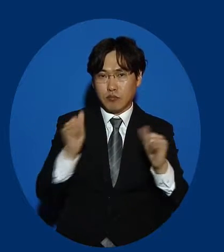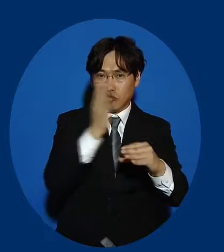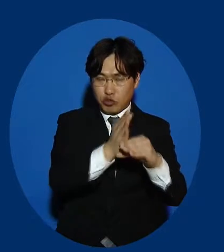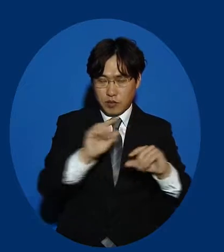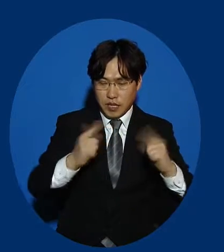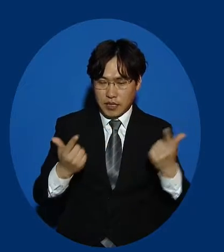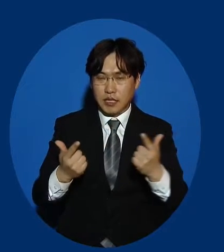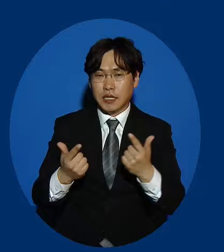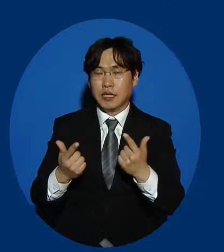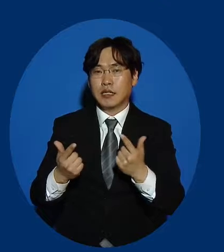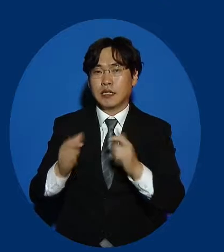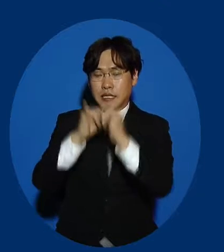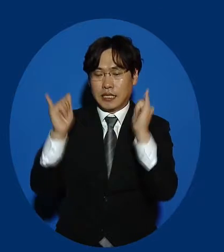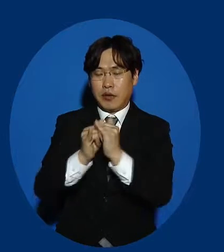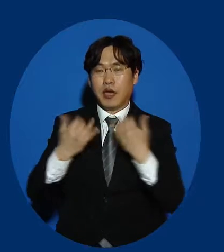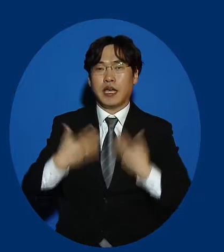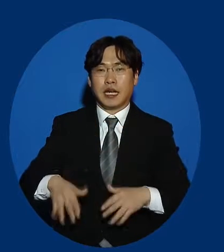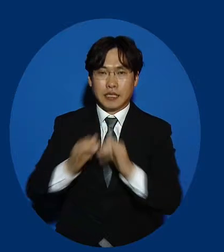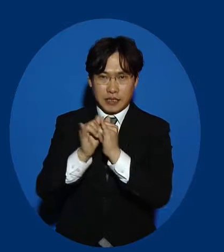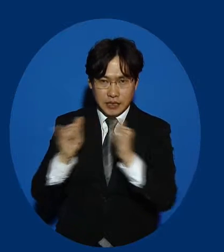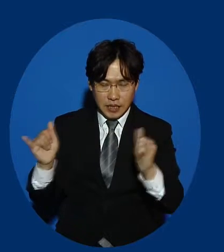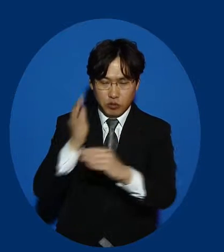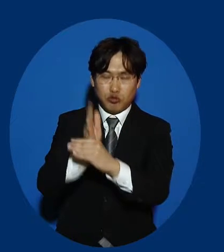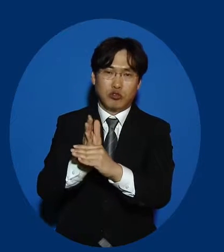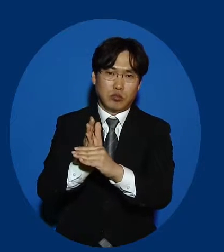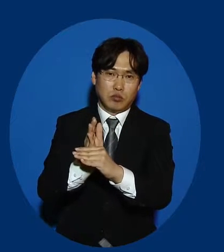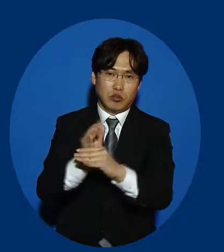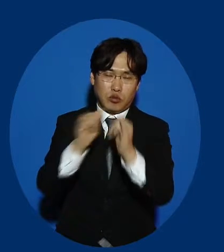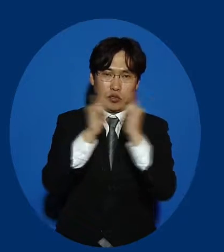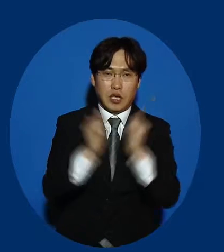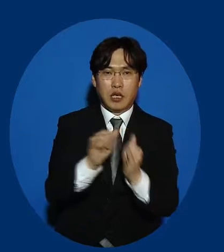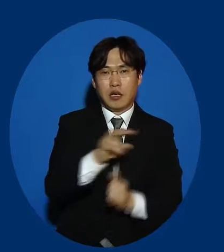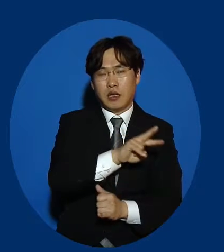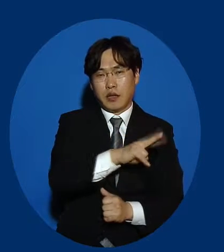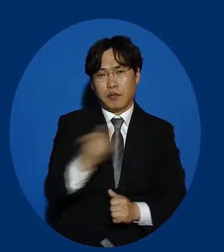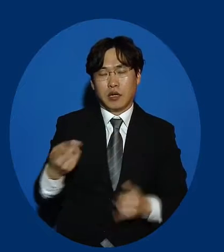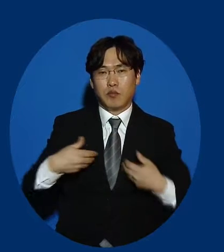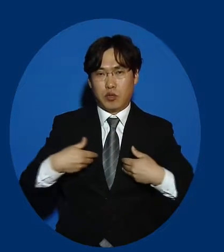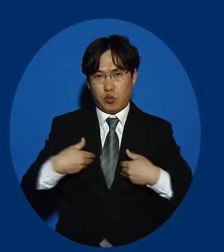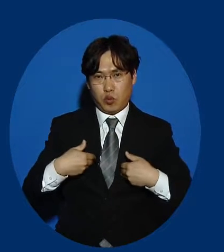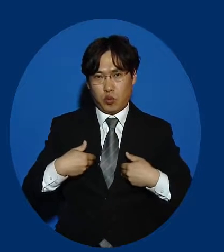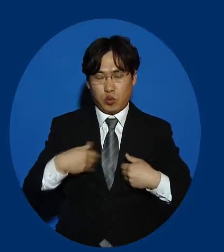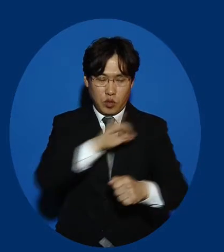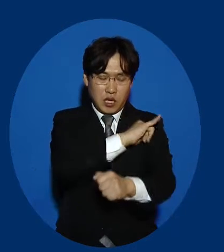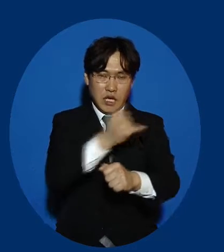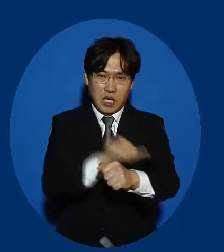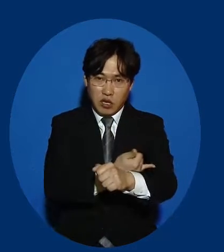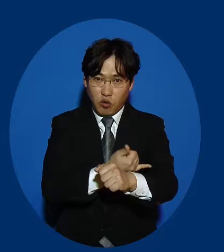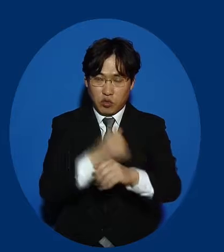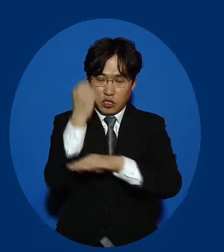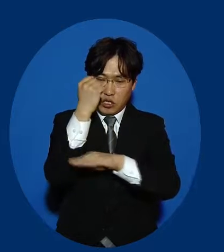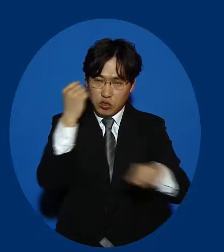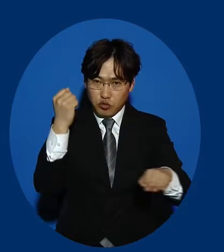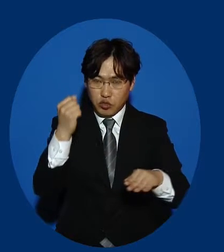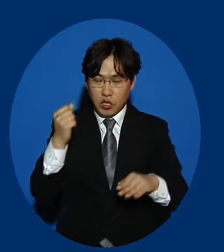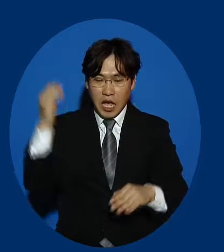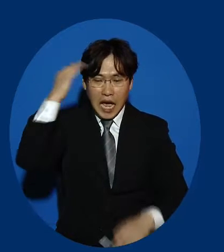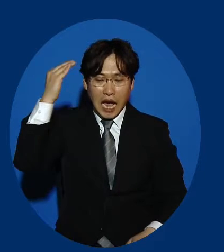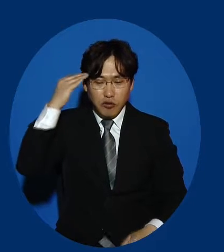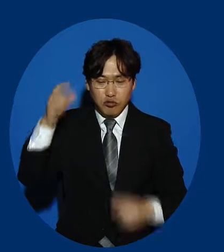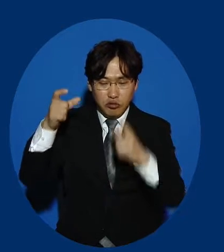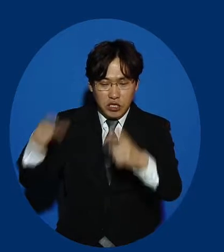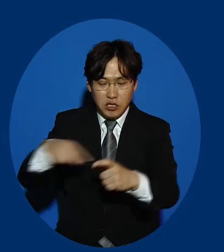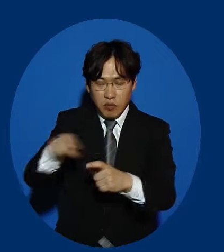듭니다. 그리고 이 기준들 인권에 대한 기준들이 국내가 아닌 국제 기준에